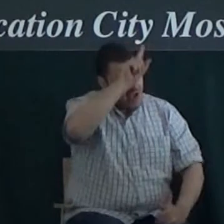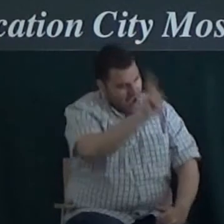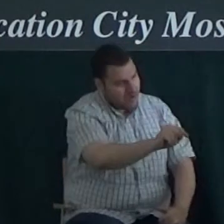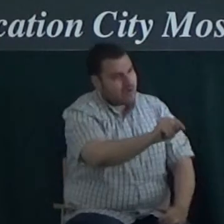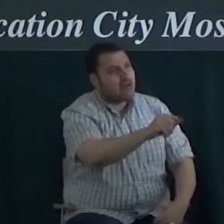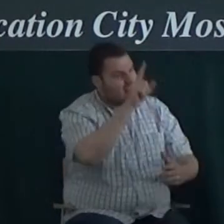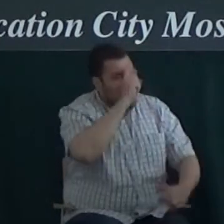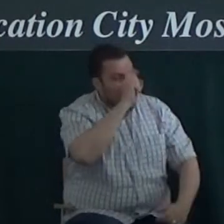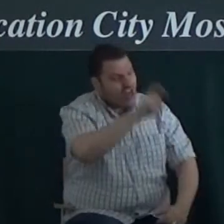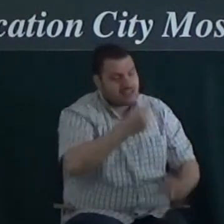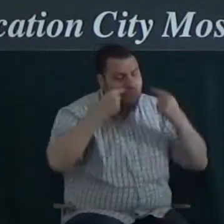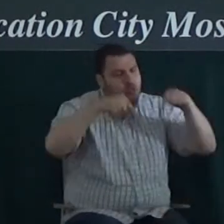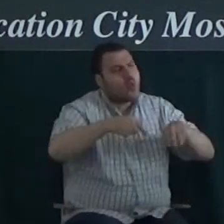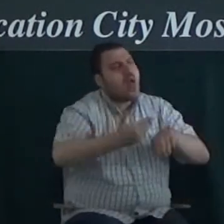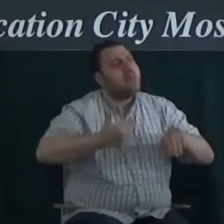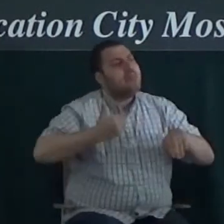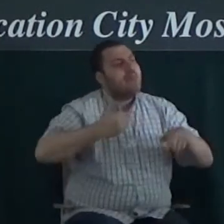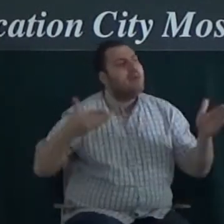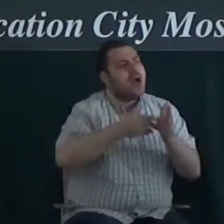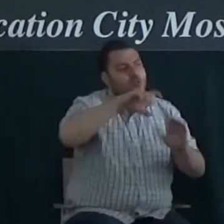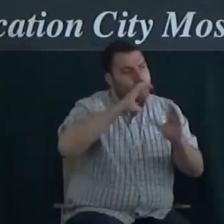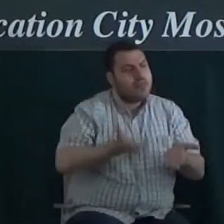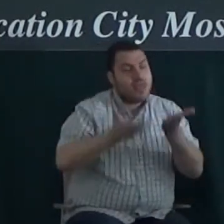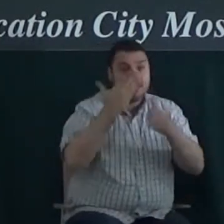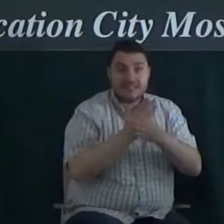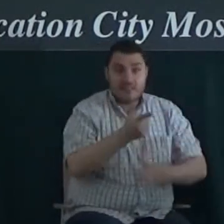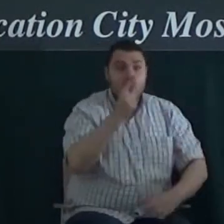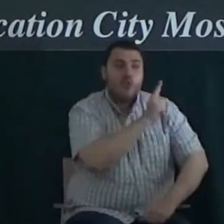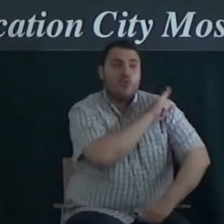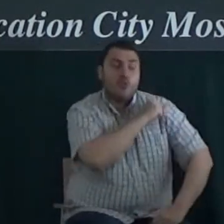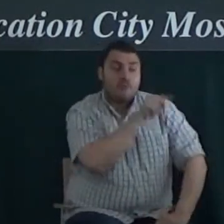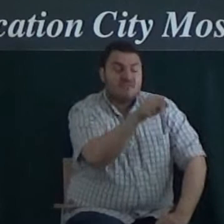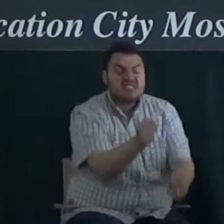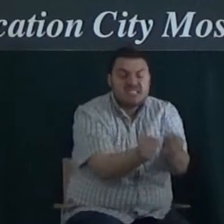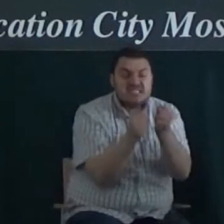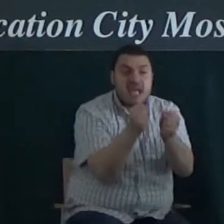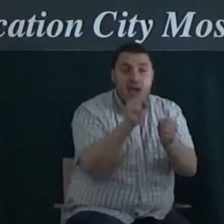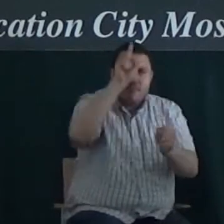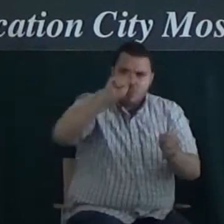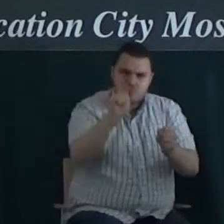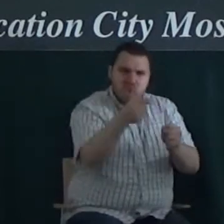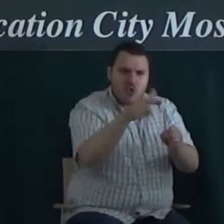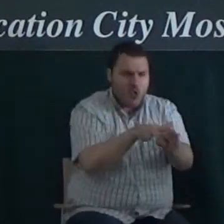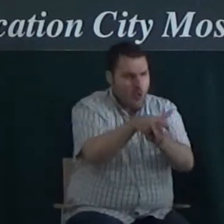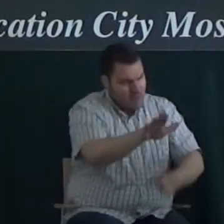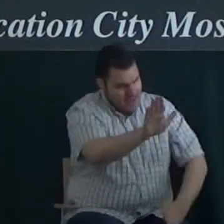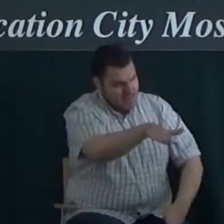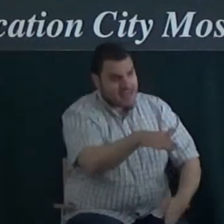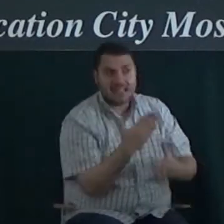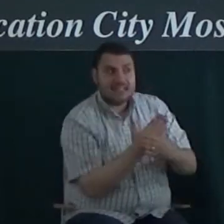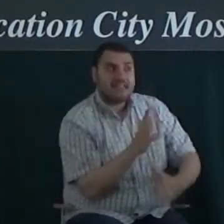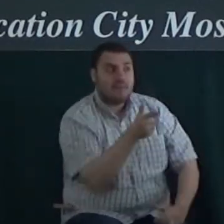والسلام: ما من ذنب أجدر أن يعجل الله تعالى لصاحبه العقوبة في الدنيا قبل